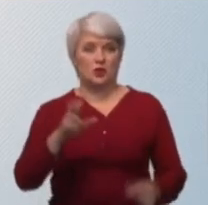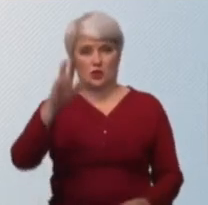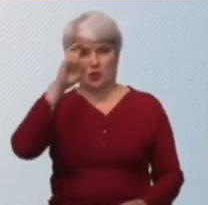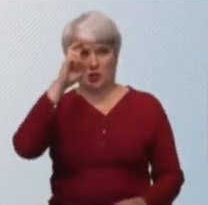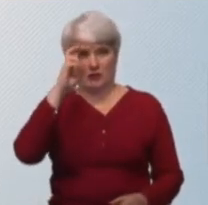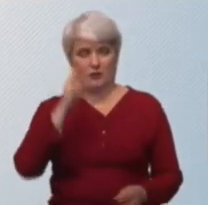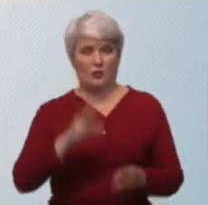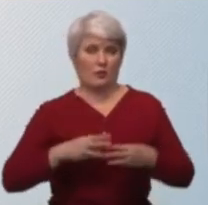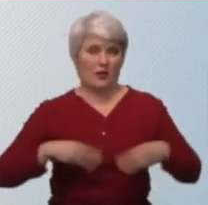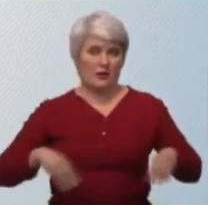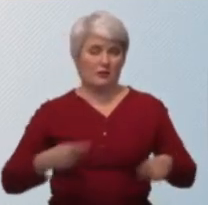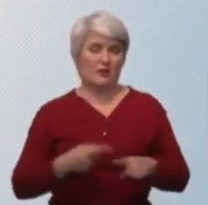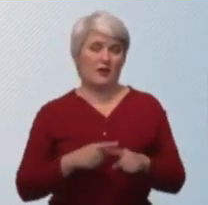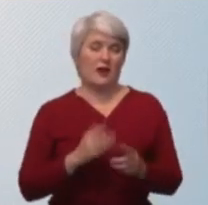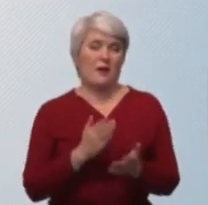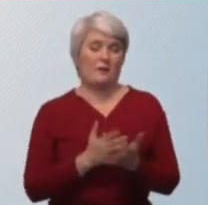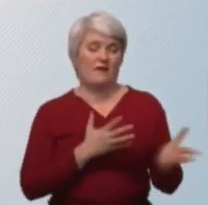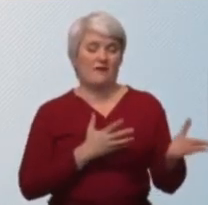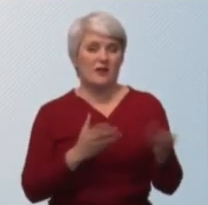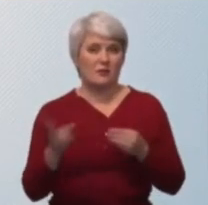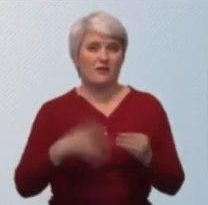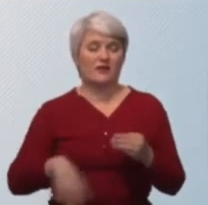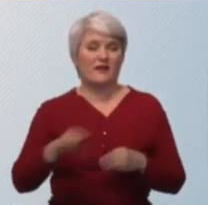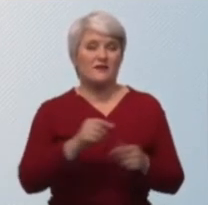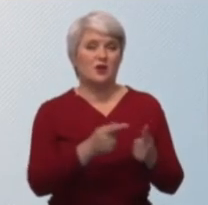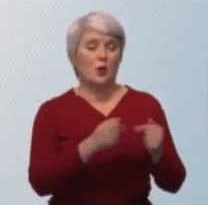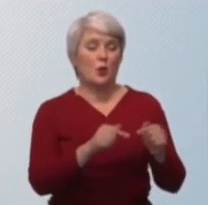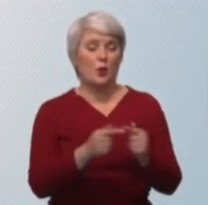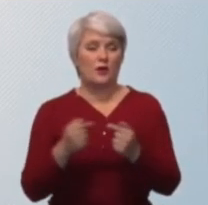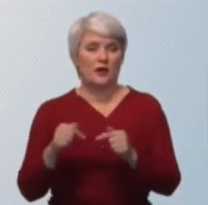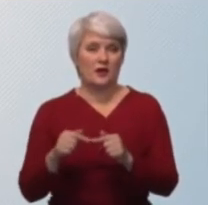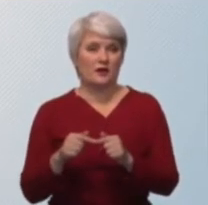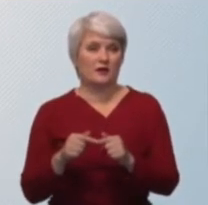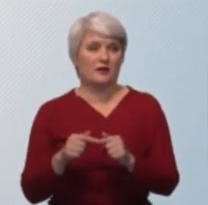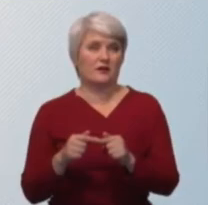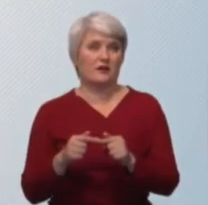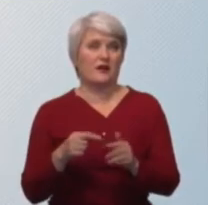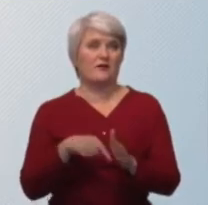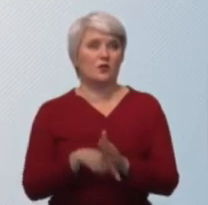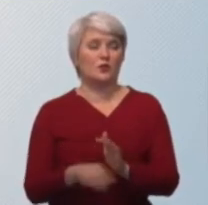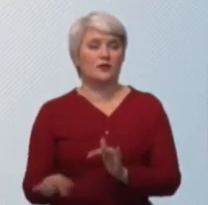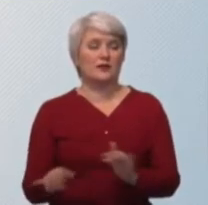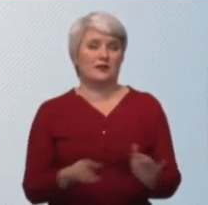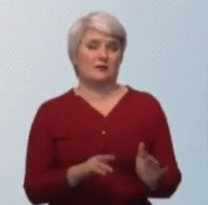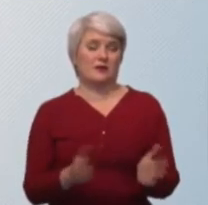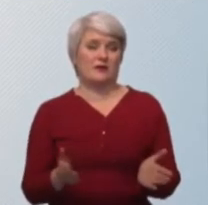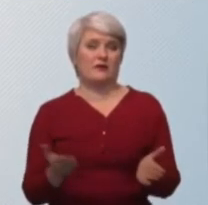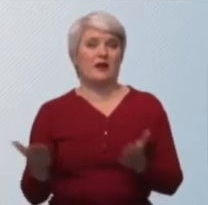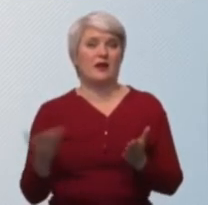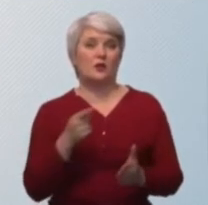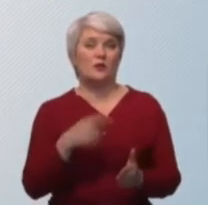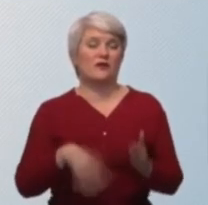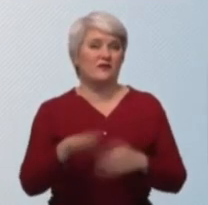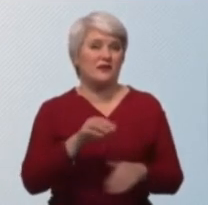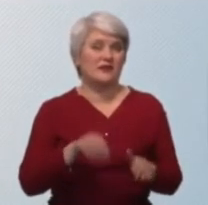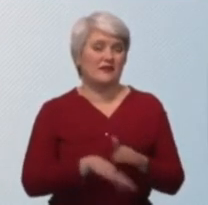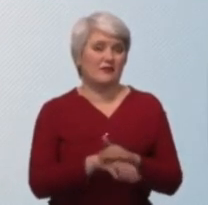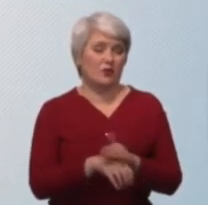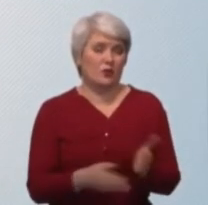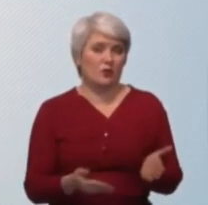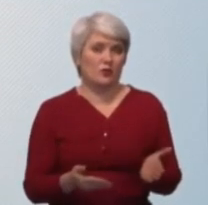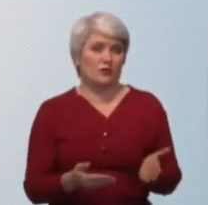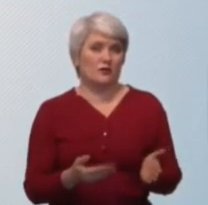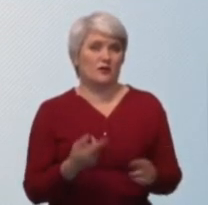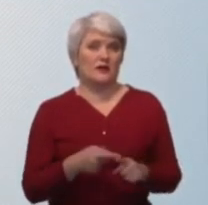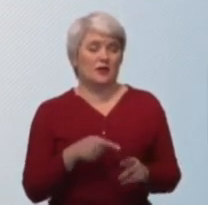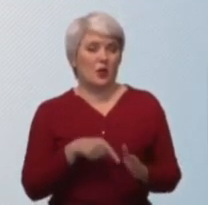в парламенті, яка має вплив на всі органи внутрішніх справ. Тобто, якщо там всі ворують, то це означає,